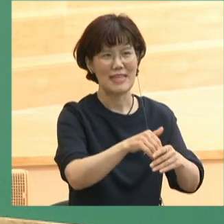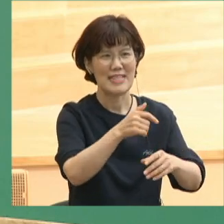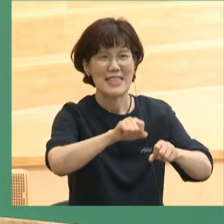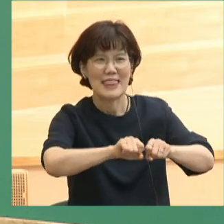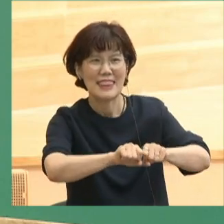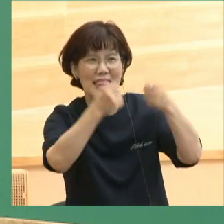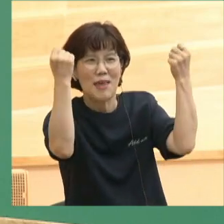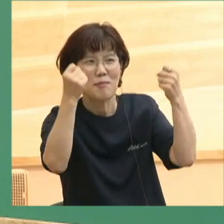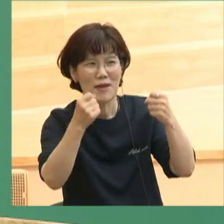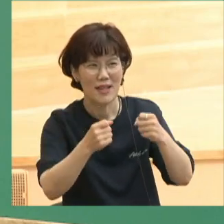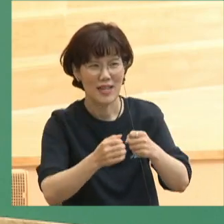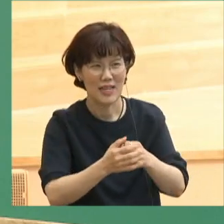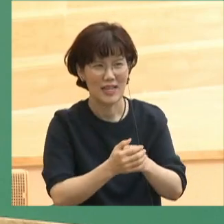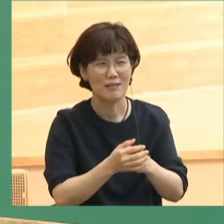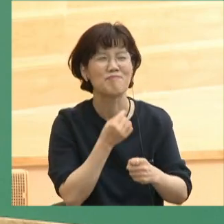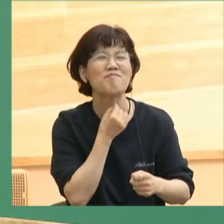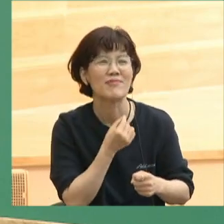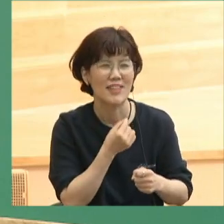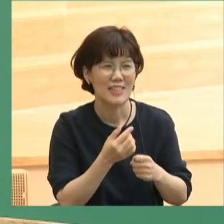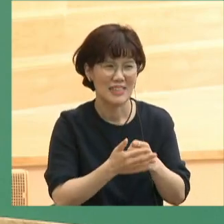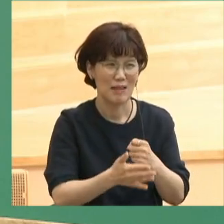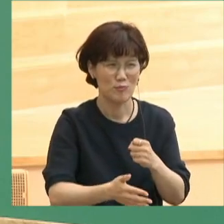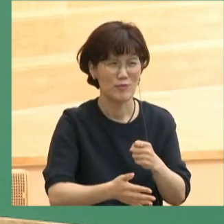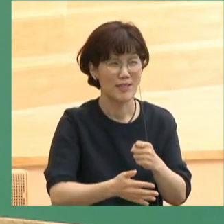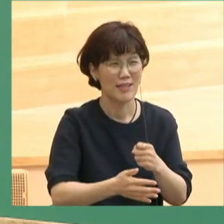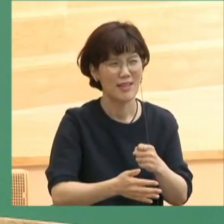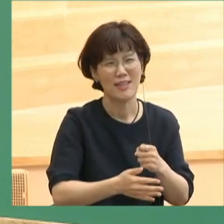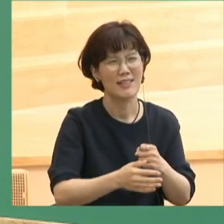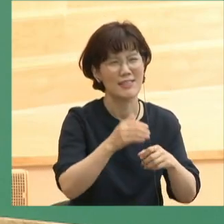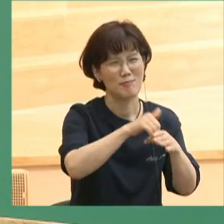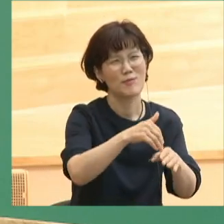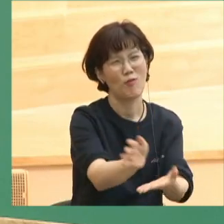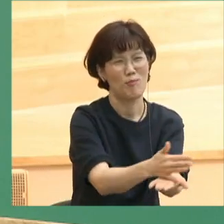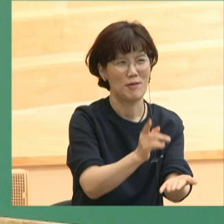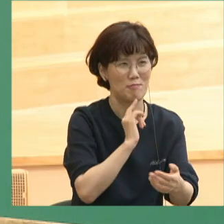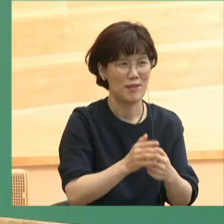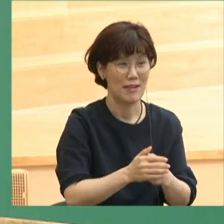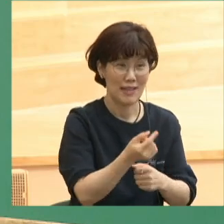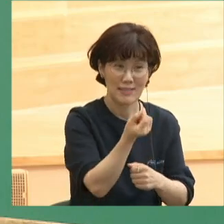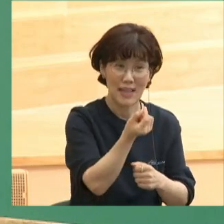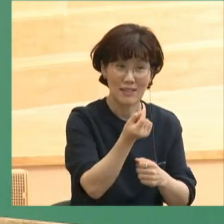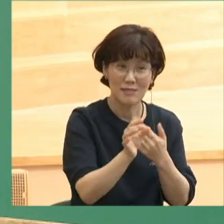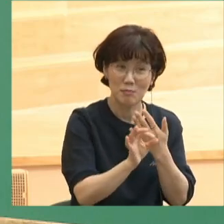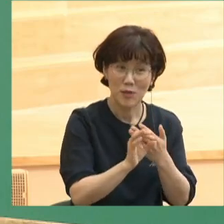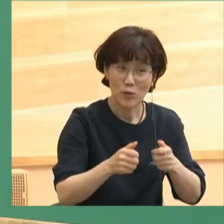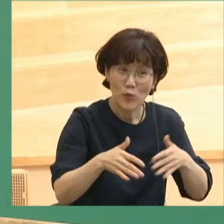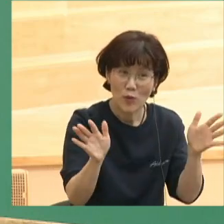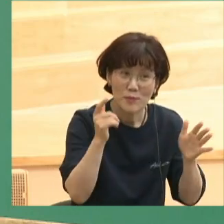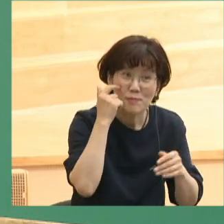대박을 노리는 심리가 있기 때문에 안 심어요. 그런데 생각해보세요. 정말 작으면 소용이 없나요?